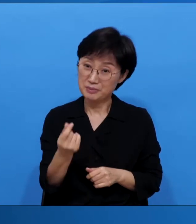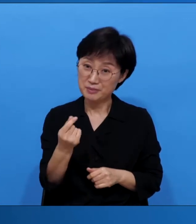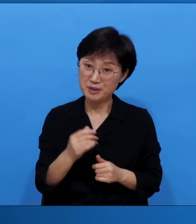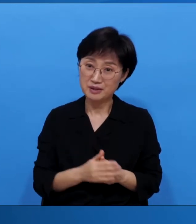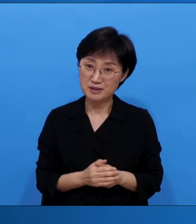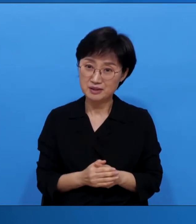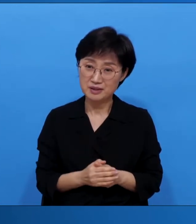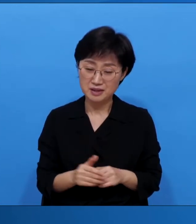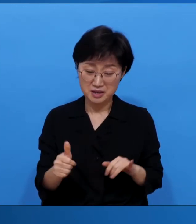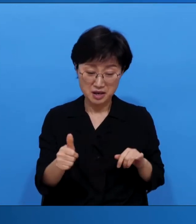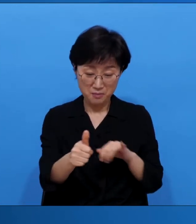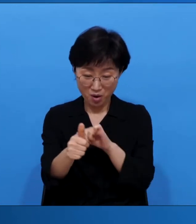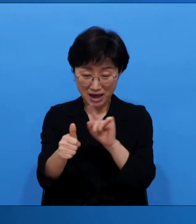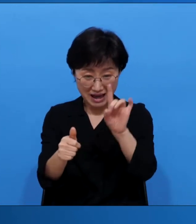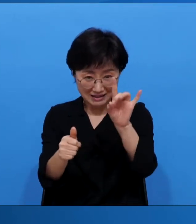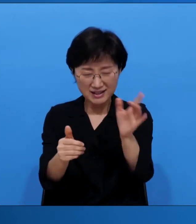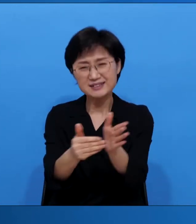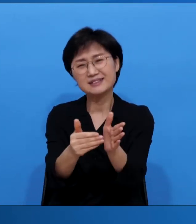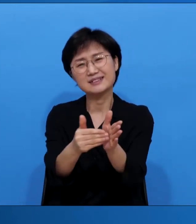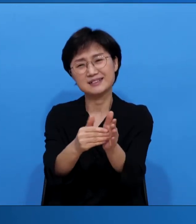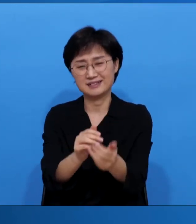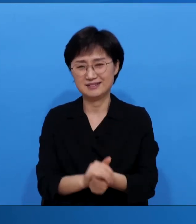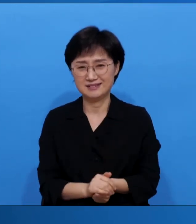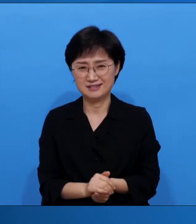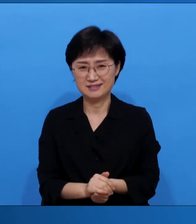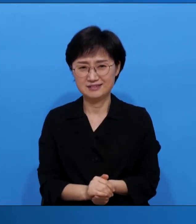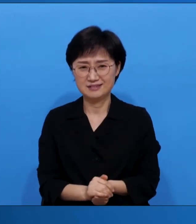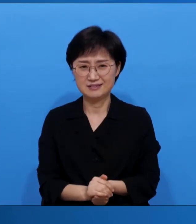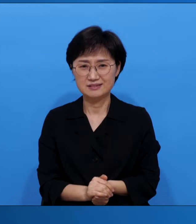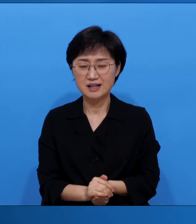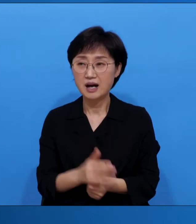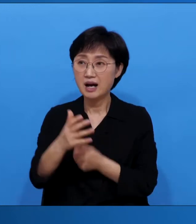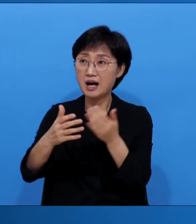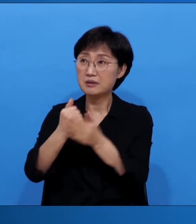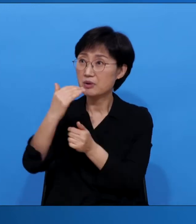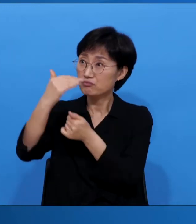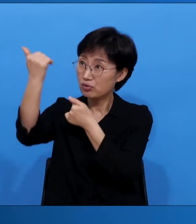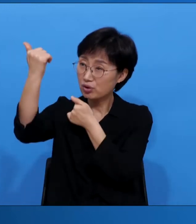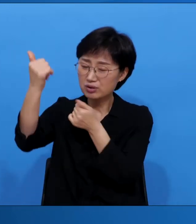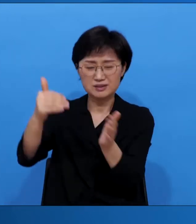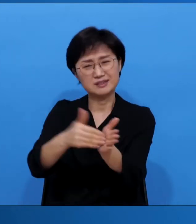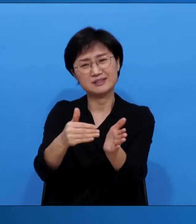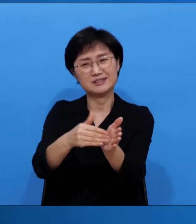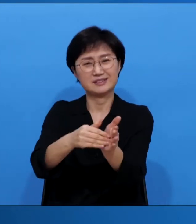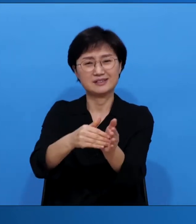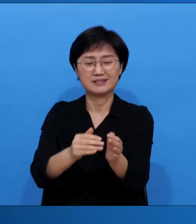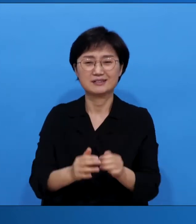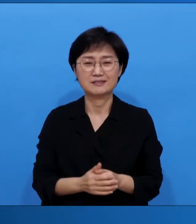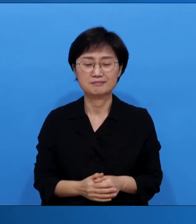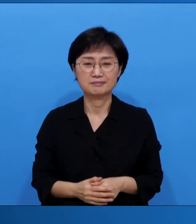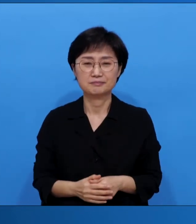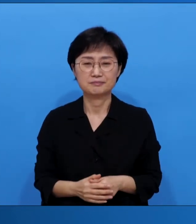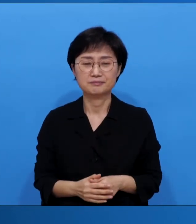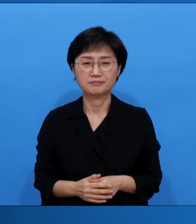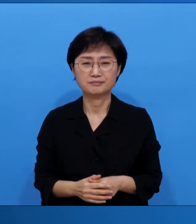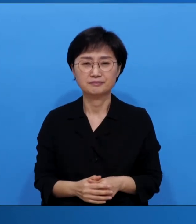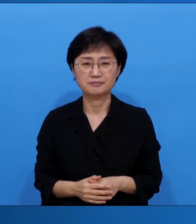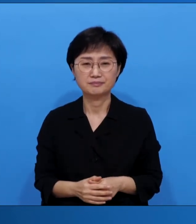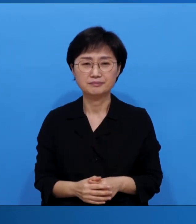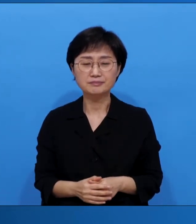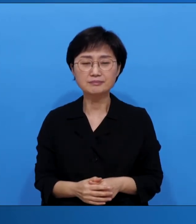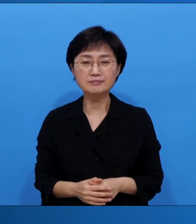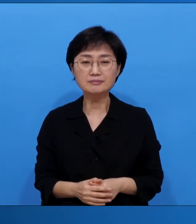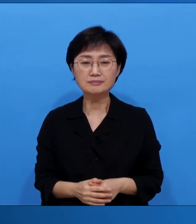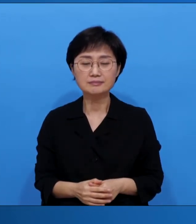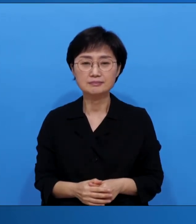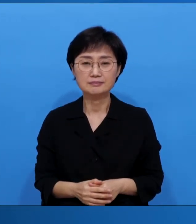천사 부름받잖아요. 하나님이 부르면 끝나는 겁니다. Even when our lives come to an end, God will send his angels to take our spirits. If God calls you,